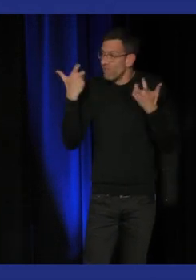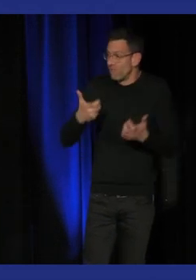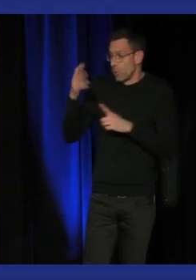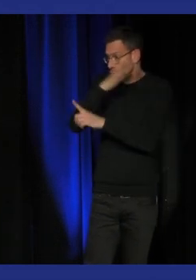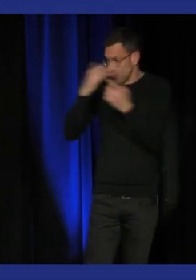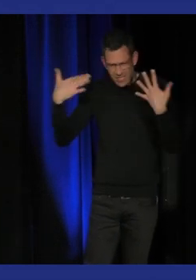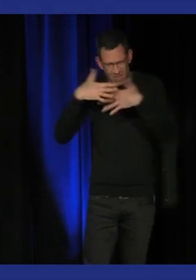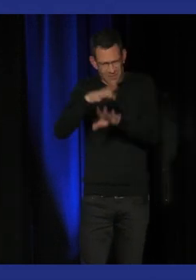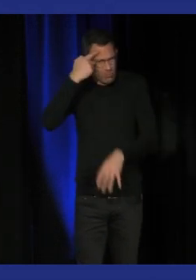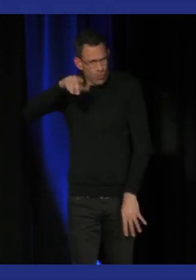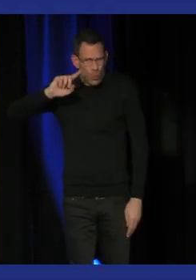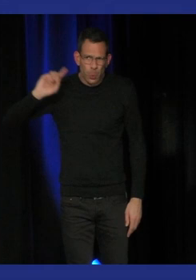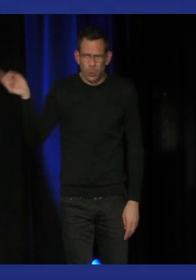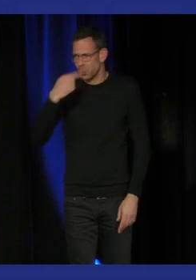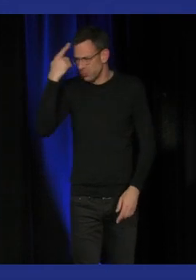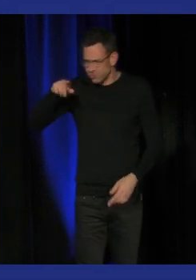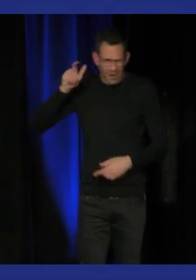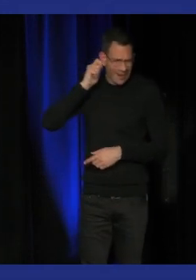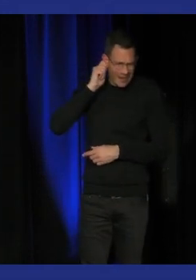les gays,